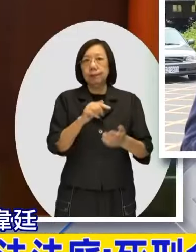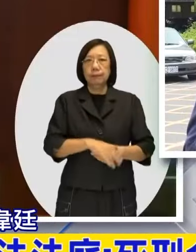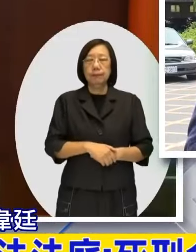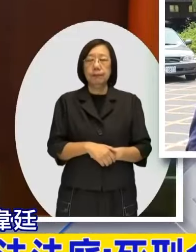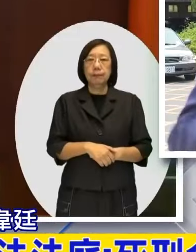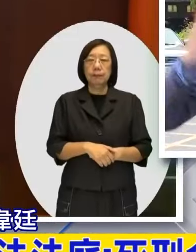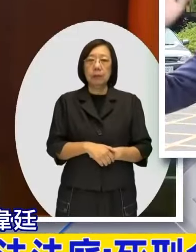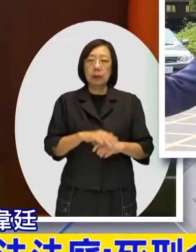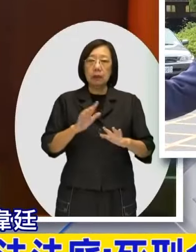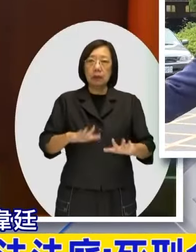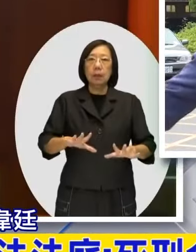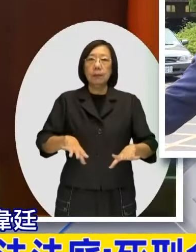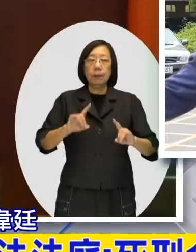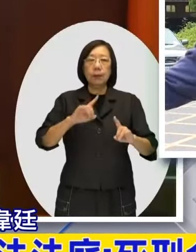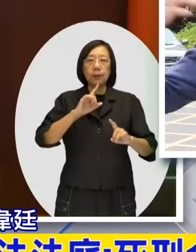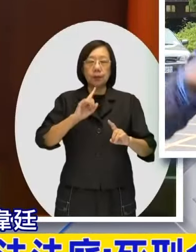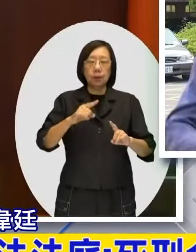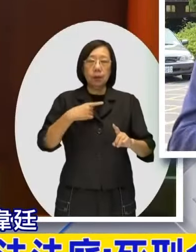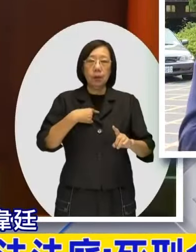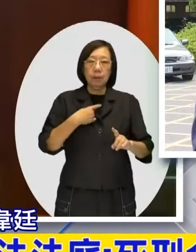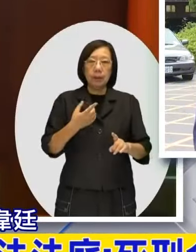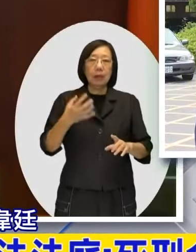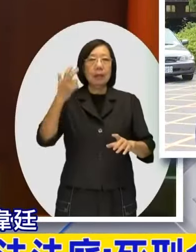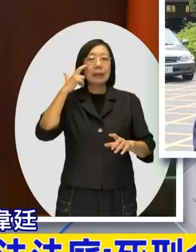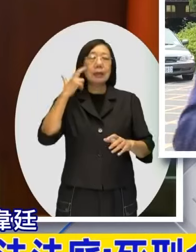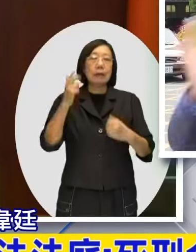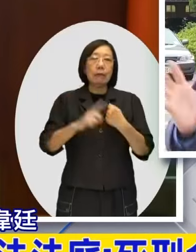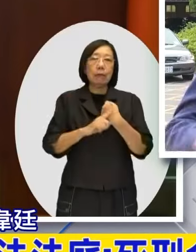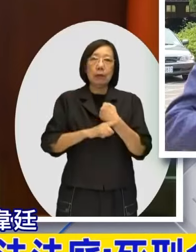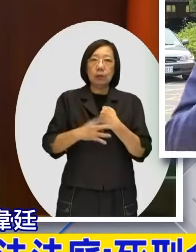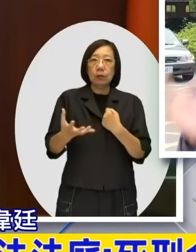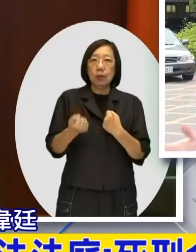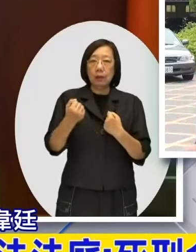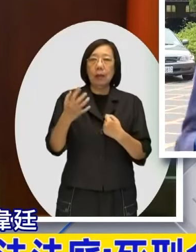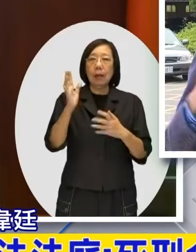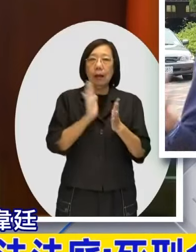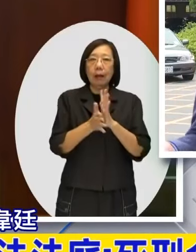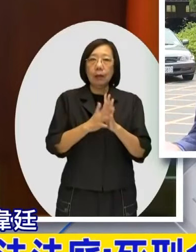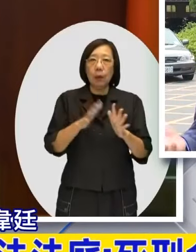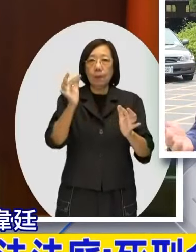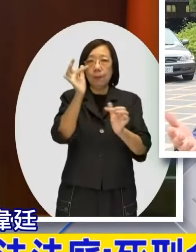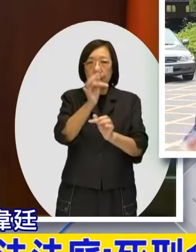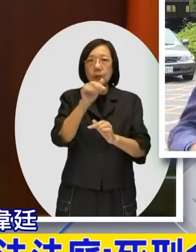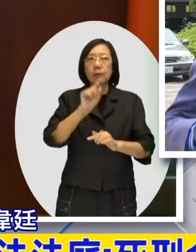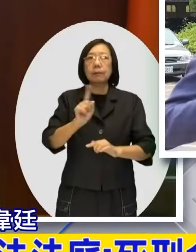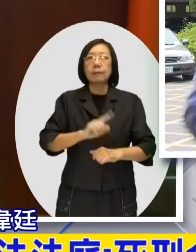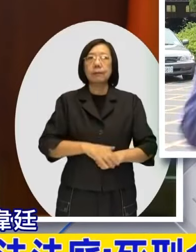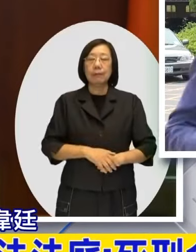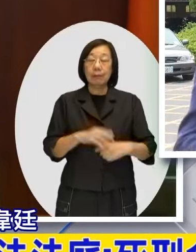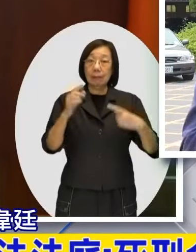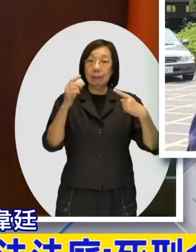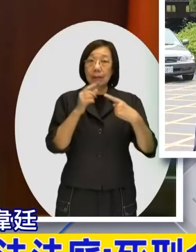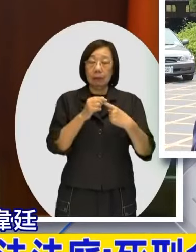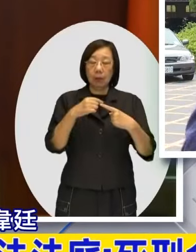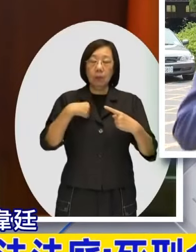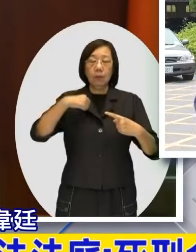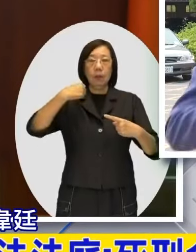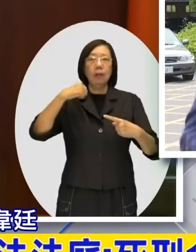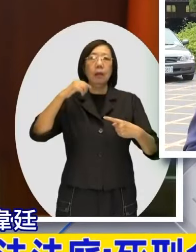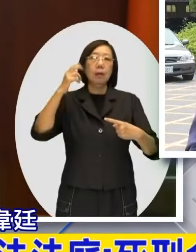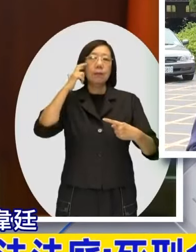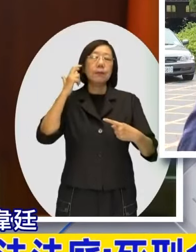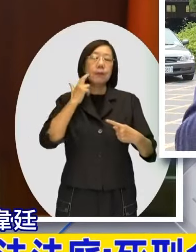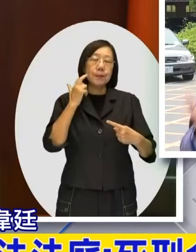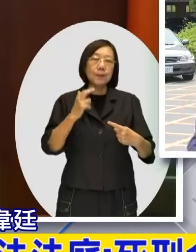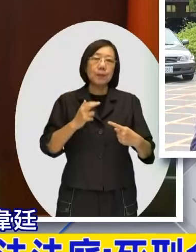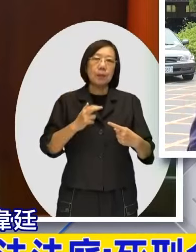局被抓到的时候，必须要有律师强制帮他辩护。以前可能在警察局，他虽然犯杀人罪，警察可以直接对他做